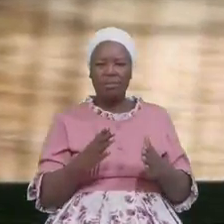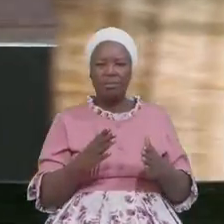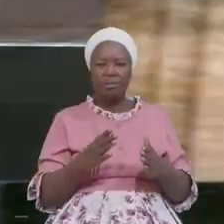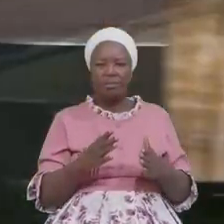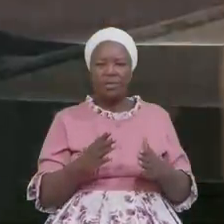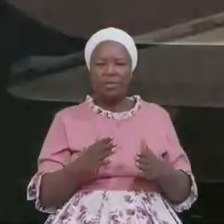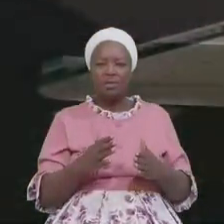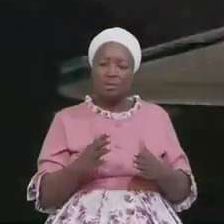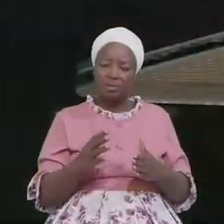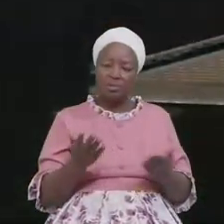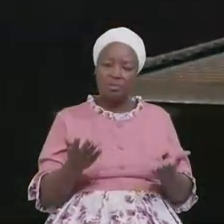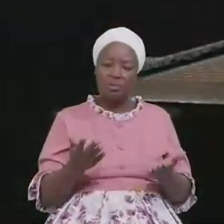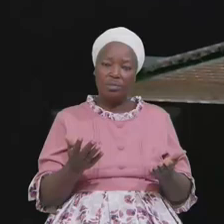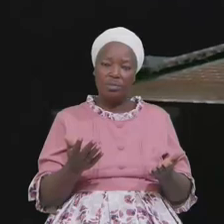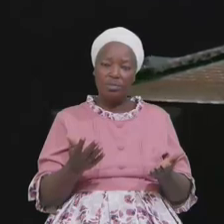Jusque-là, c'est bon.